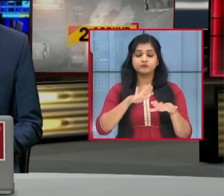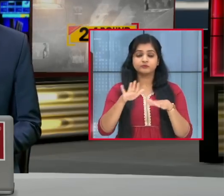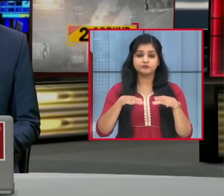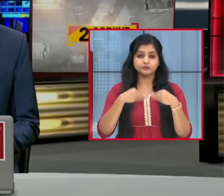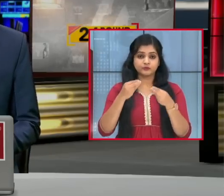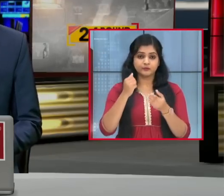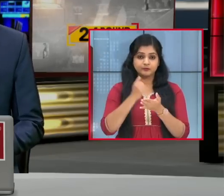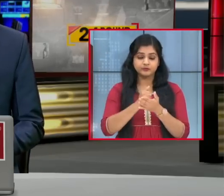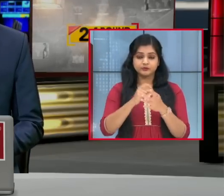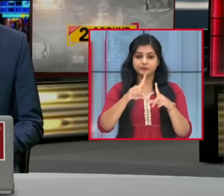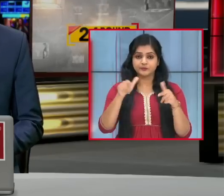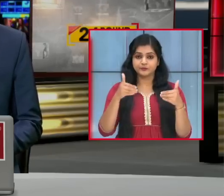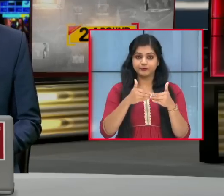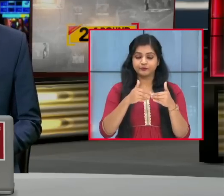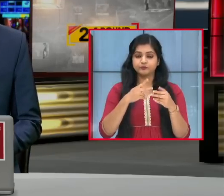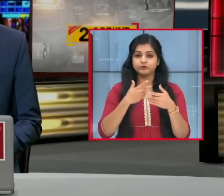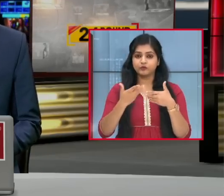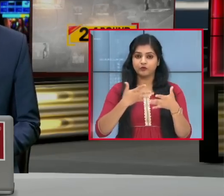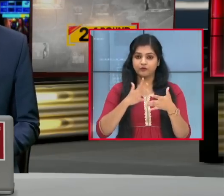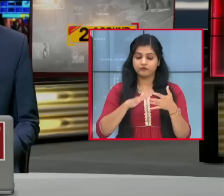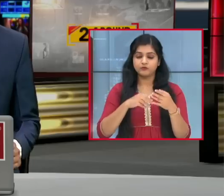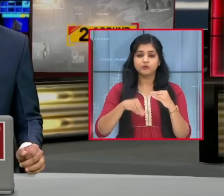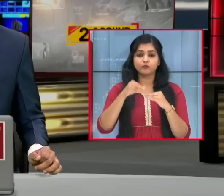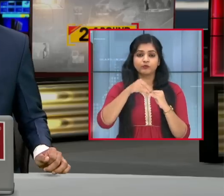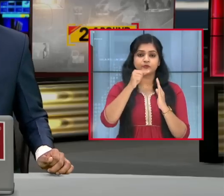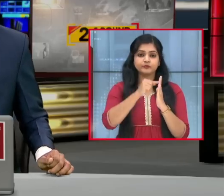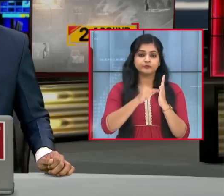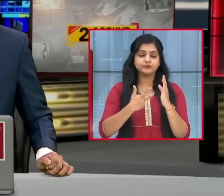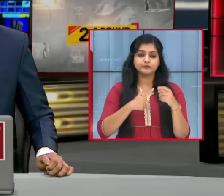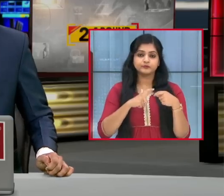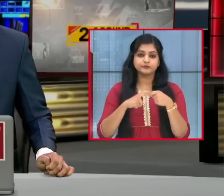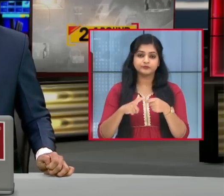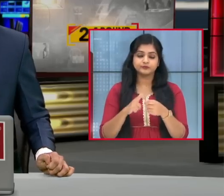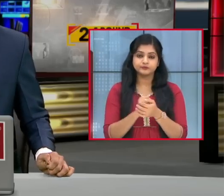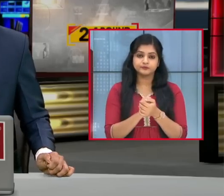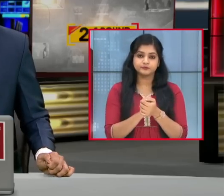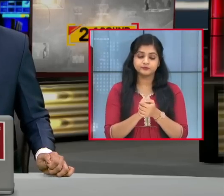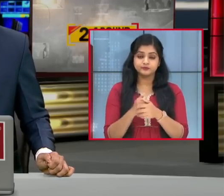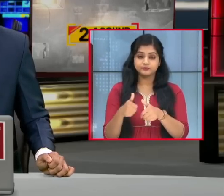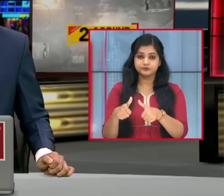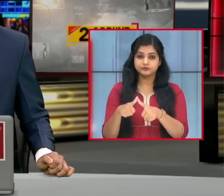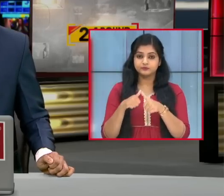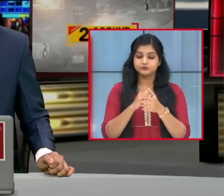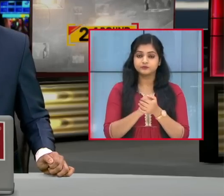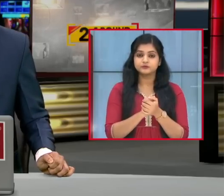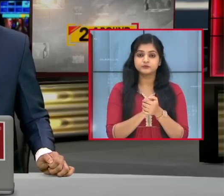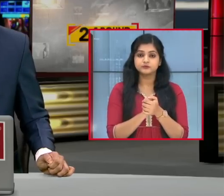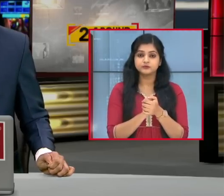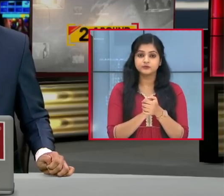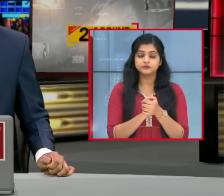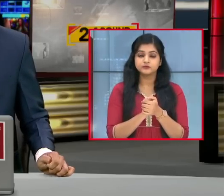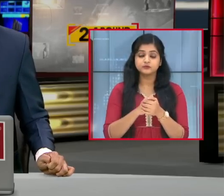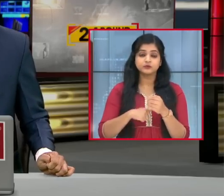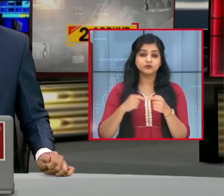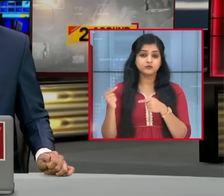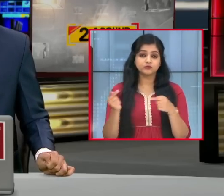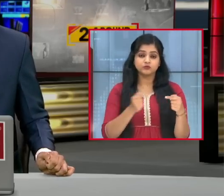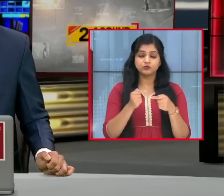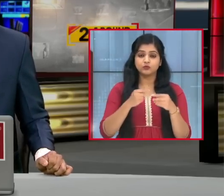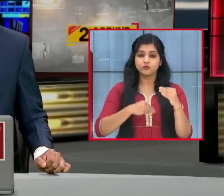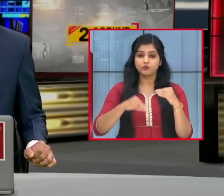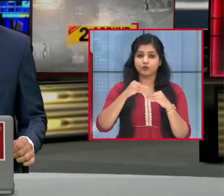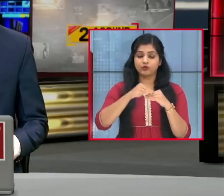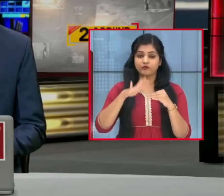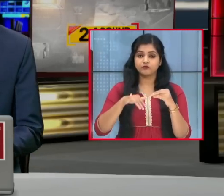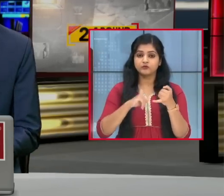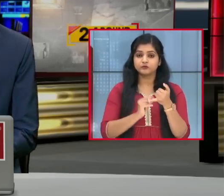ഉയർന്നു എന്നാണ് മനസ്സിലാക്കുന്നത്. എന്തൊക്കെ കാര്യങ്ങൾ ചർച്ചയായി? മറ്റു തീർച്ചയായിട്ടുമാണ്. പ്രജൻ സൂചിപ്പിച്ചതുപോലെ സംഘർഷം നിലനിൽക്കുന്ന